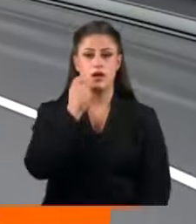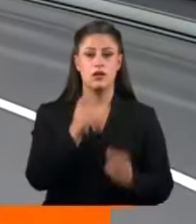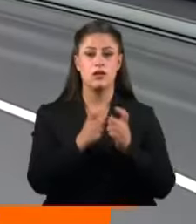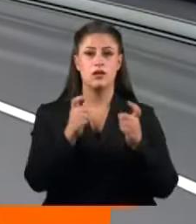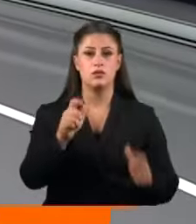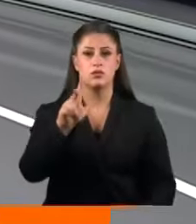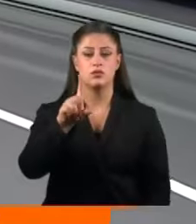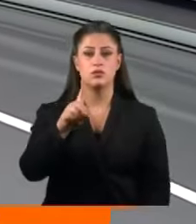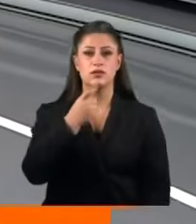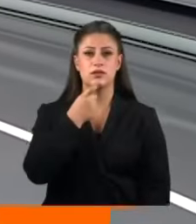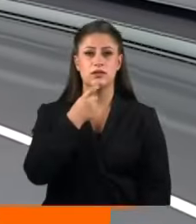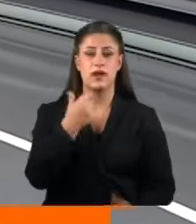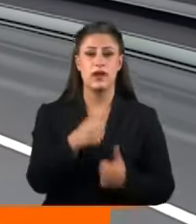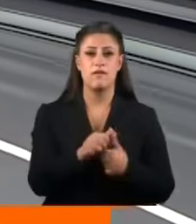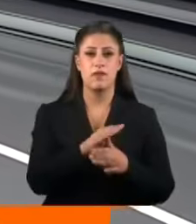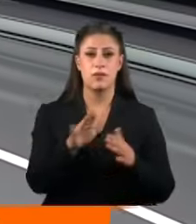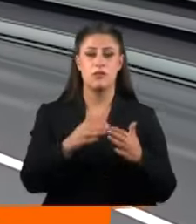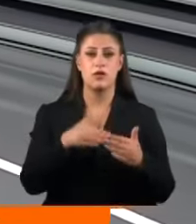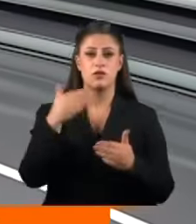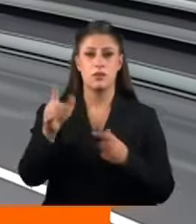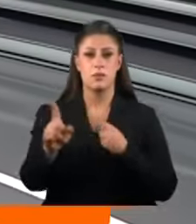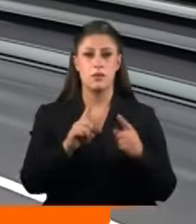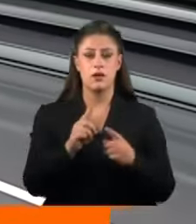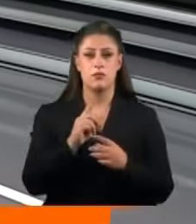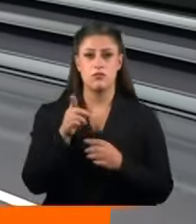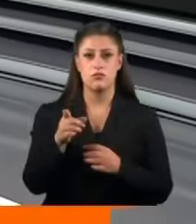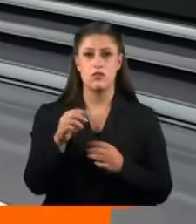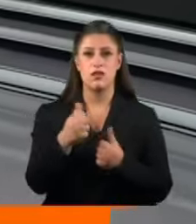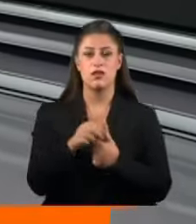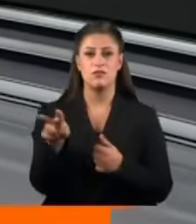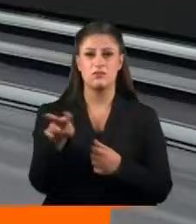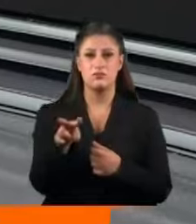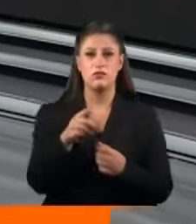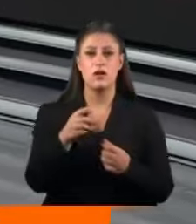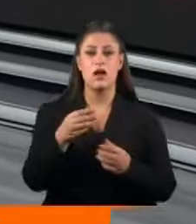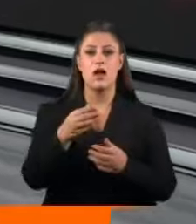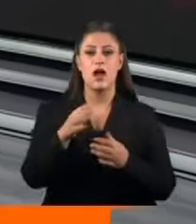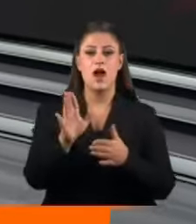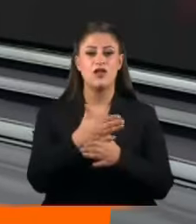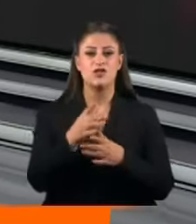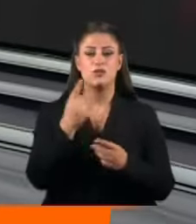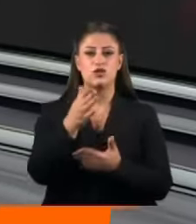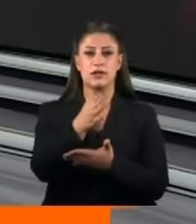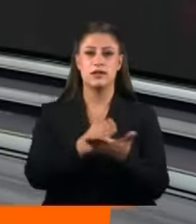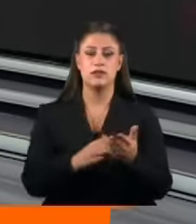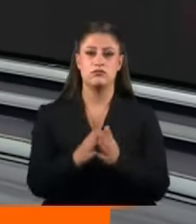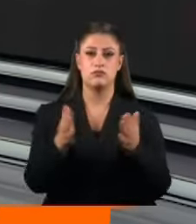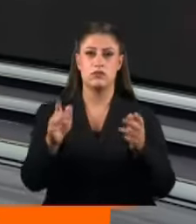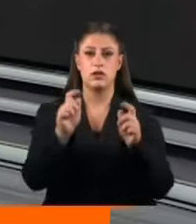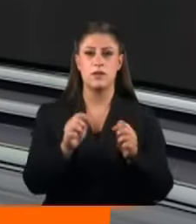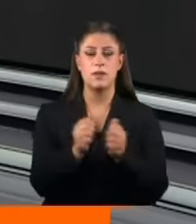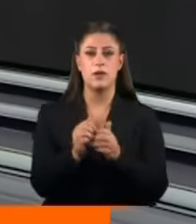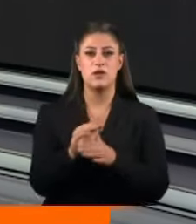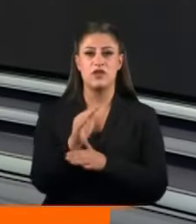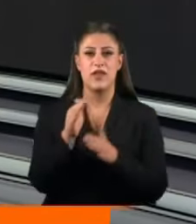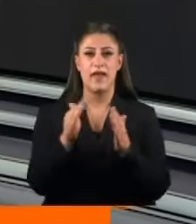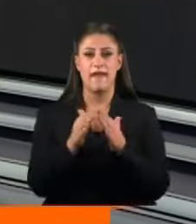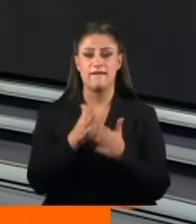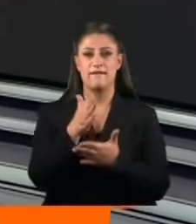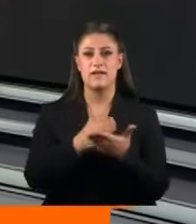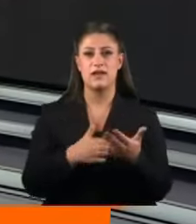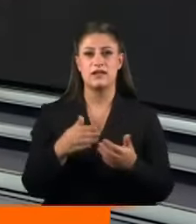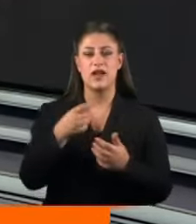Ankara'da 31 yıllık evliliğin bitmesinin ardından mahkeme çiftin mallarını yarı yarıya bölüştürdü. Beraber yaşadıkları evin yarısını eski